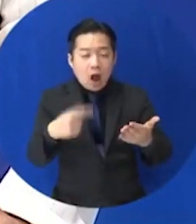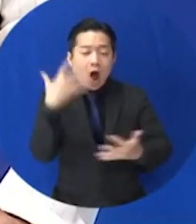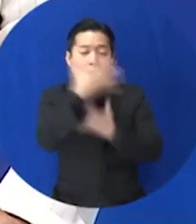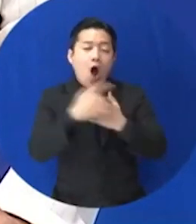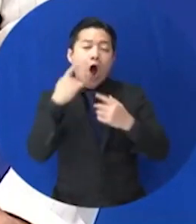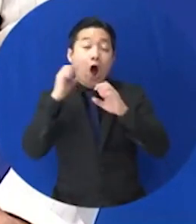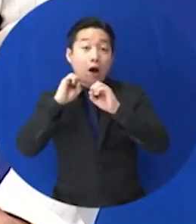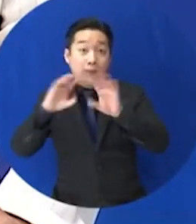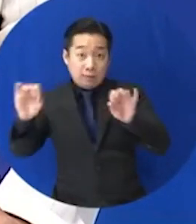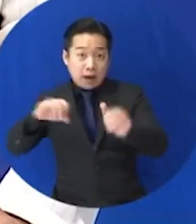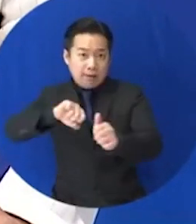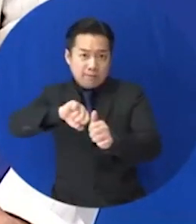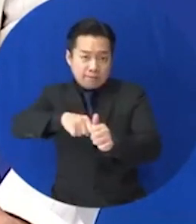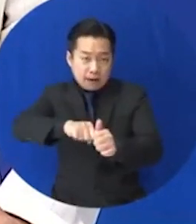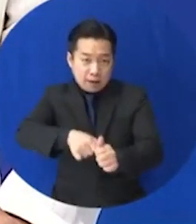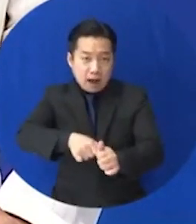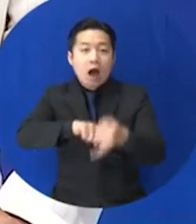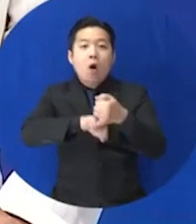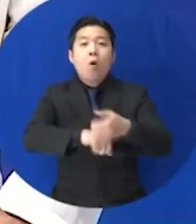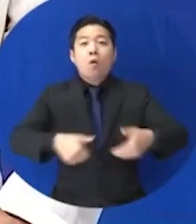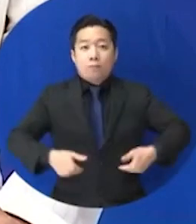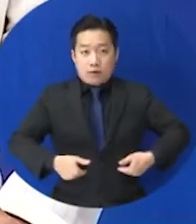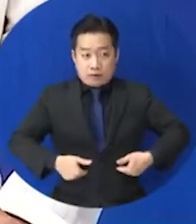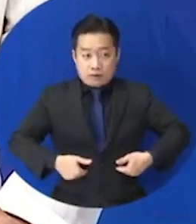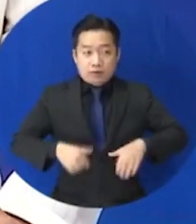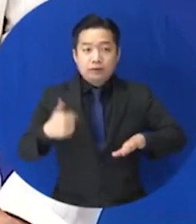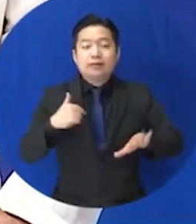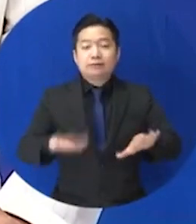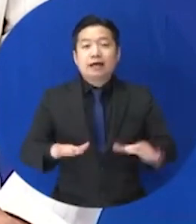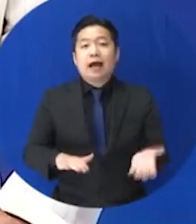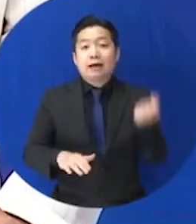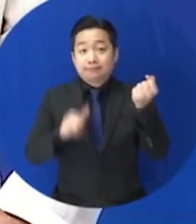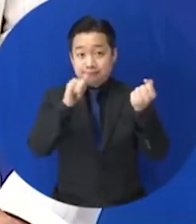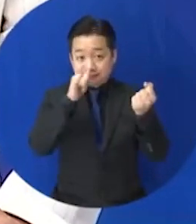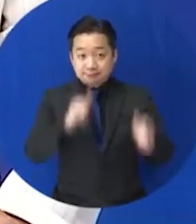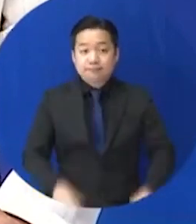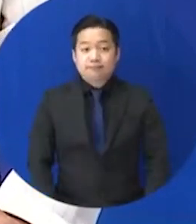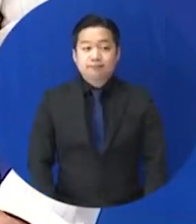대해서는 강력한 징벌 배상이 필요하다 이런 입장 가지고 있습니다.